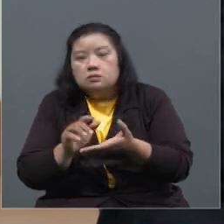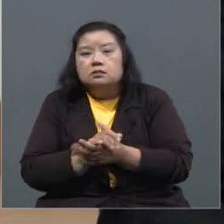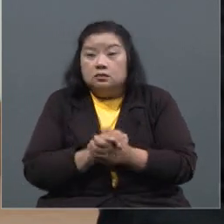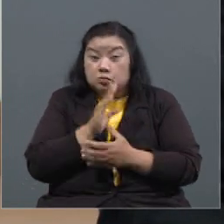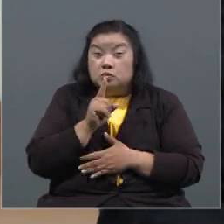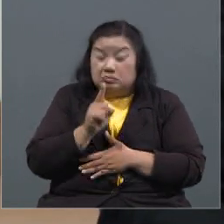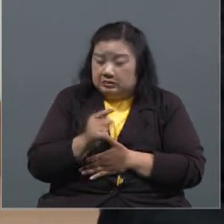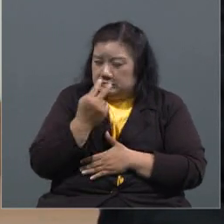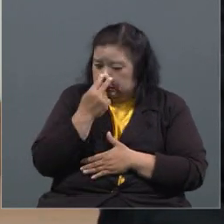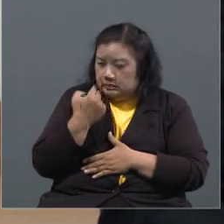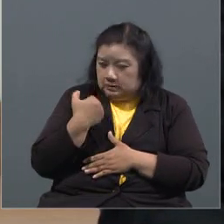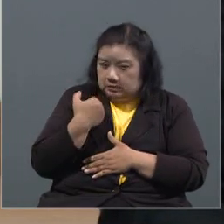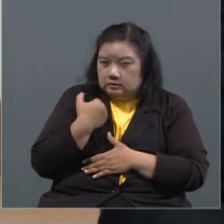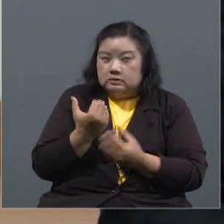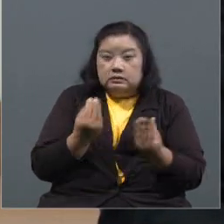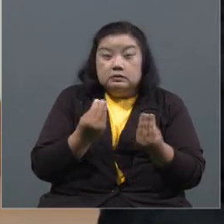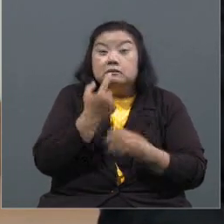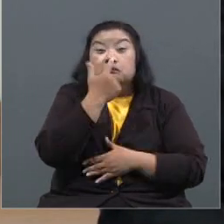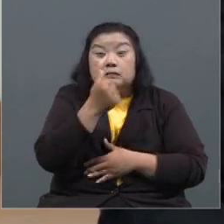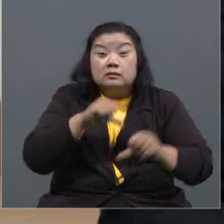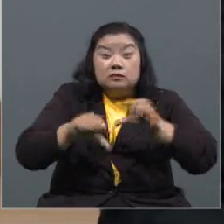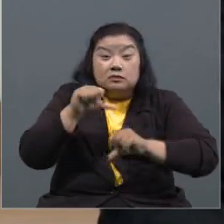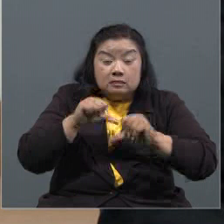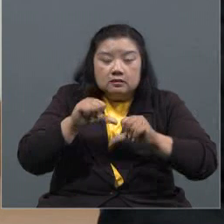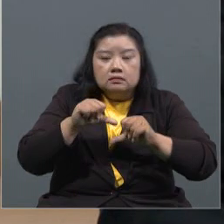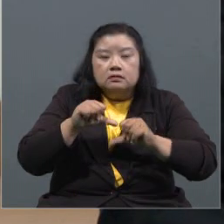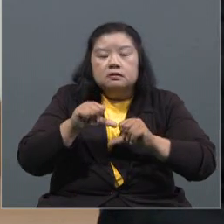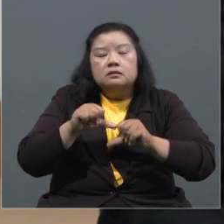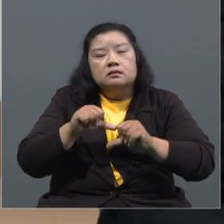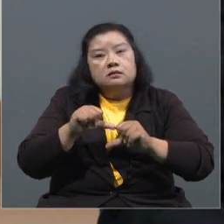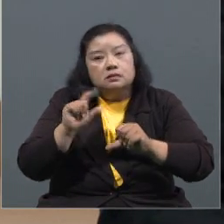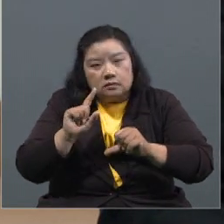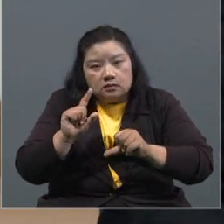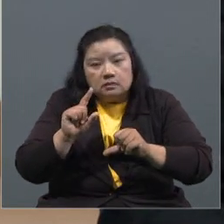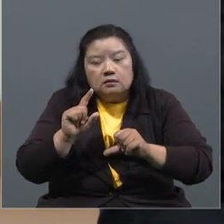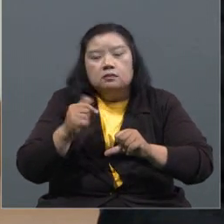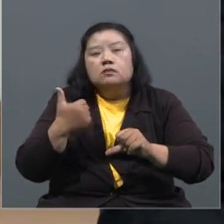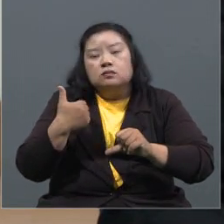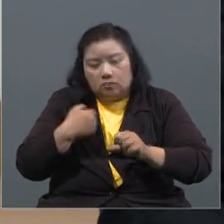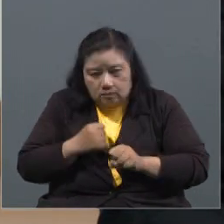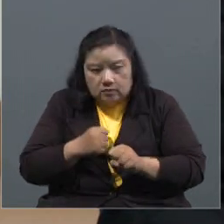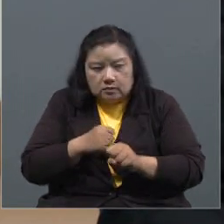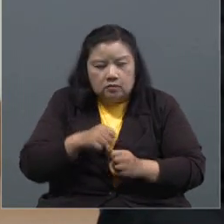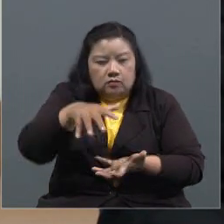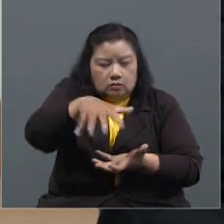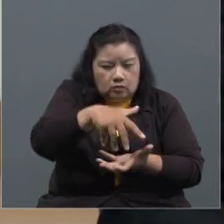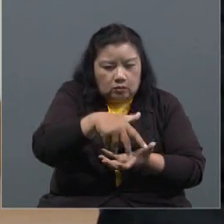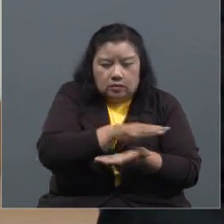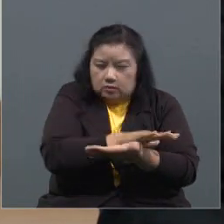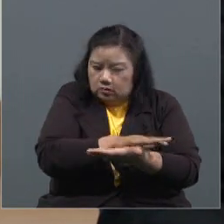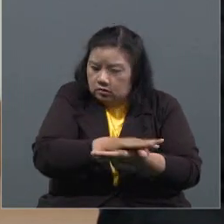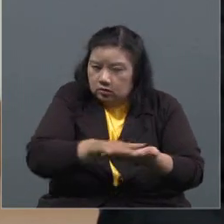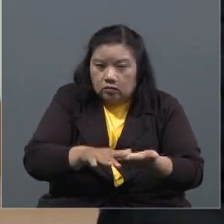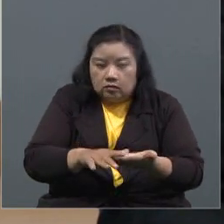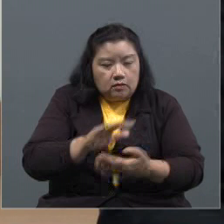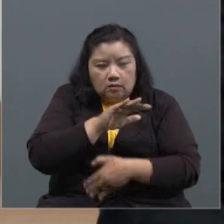ว่ามีกากตะกอนแคดเมียมหลงเหลืออยู่ที่เหลืออีกเพียงเล็กน้อยตรงนั้นก็จะถูกนำไปกำจัดอย่างถูกวิธีนะครับซึ่งก็เป็นแผนที่เรา